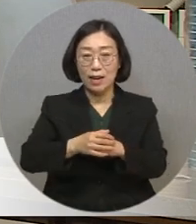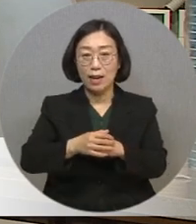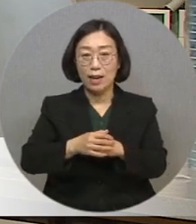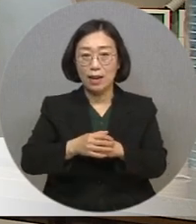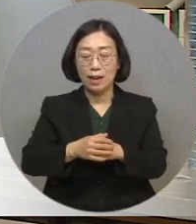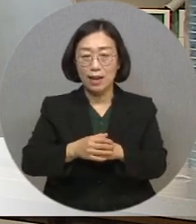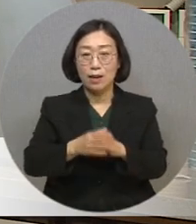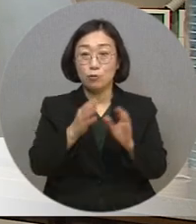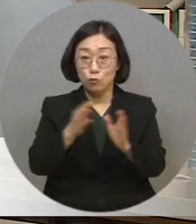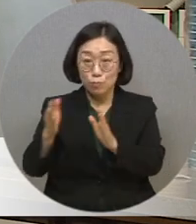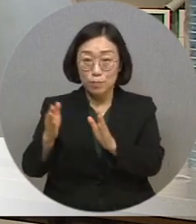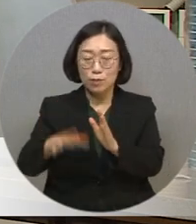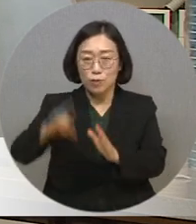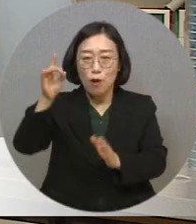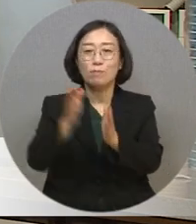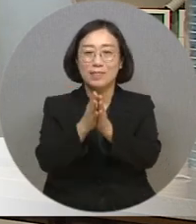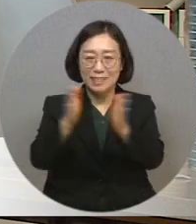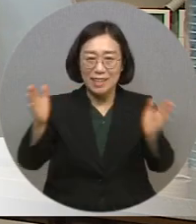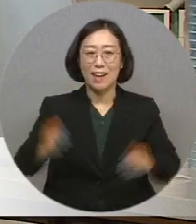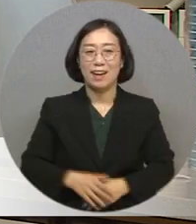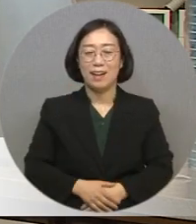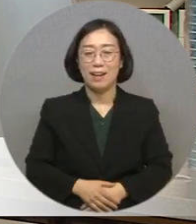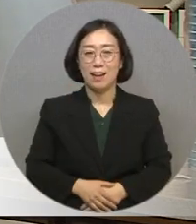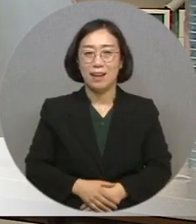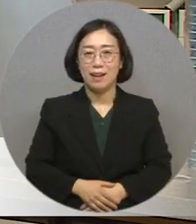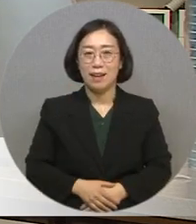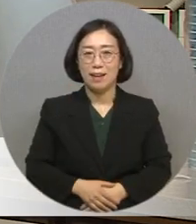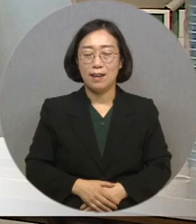저를 준비하는 걸음이 되었으며